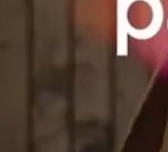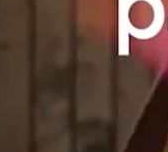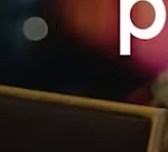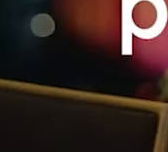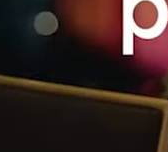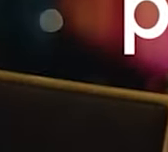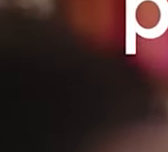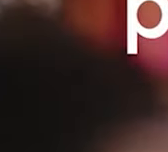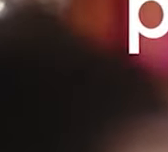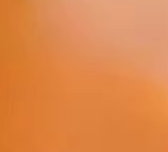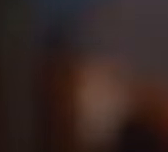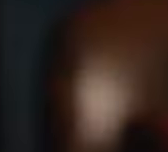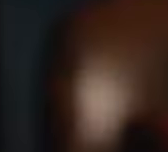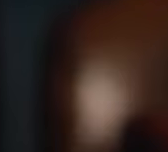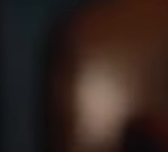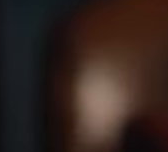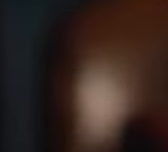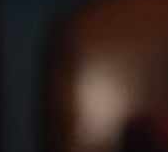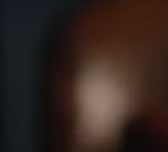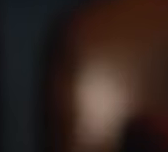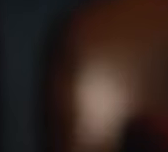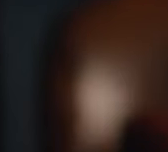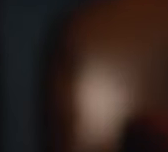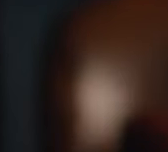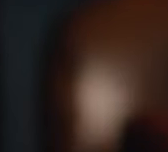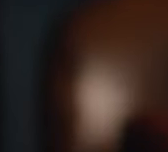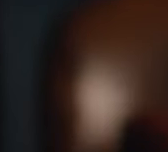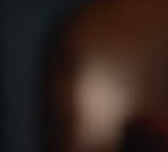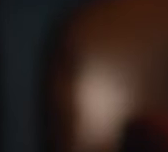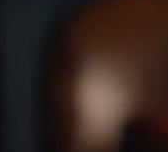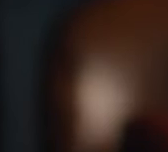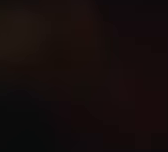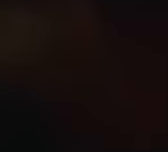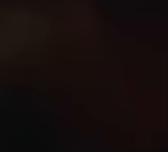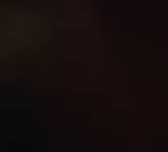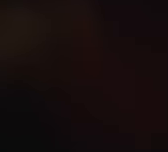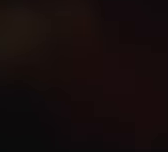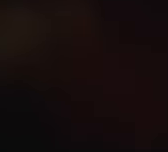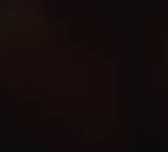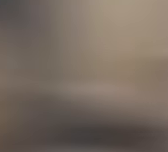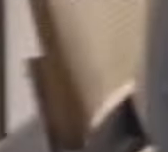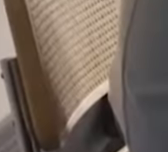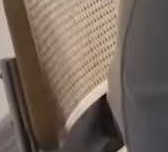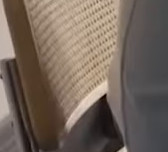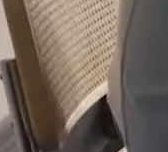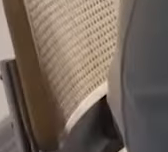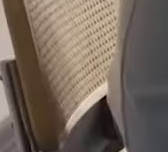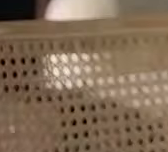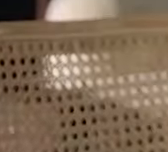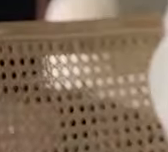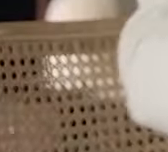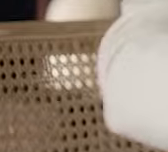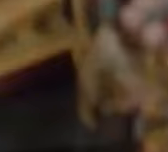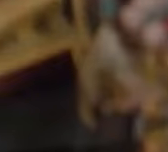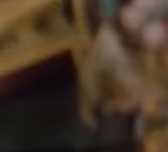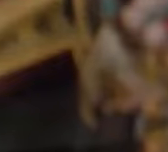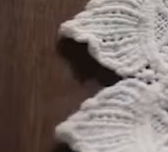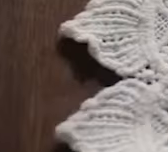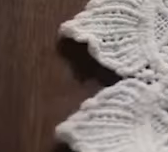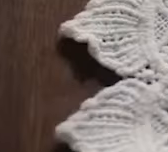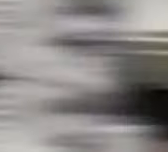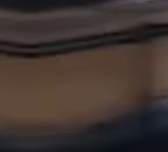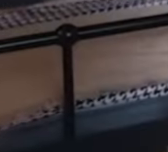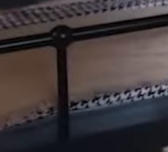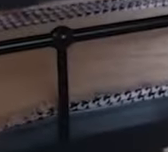para umangat sa trabaho? Alam ng lahat ng tao dun sa labas, asawa mo ko. 2 taon ka nagpanggap para sa karyer mo. Hindi ba maganda to para sa atin dahil pareho